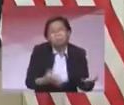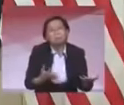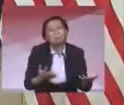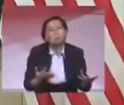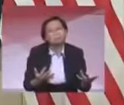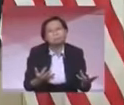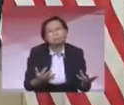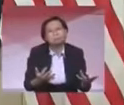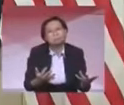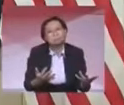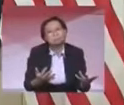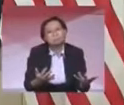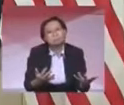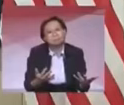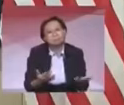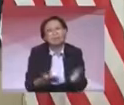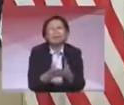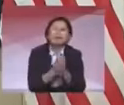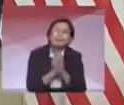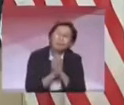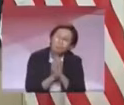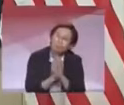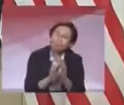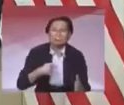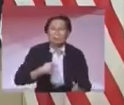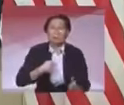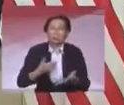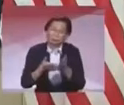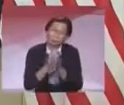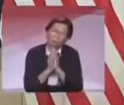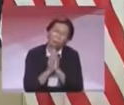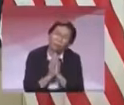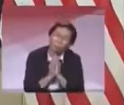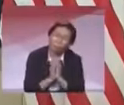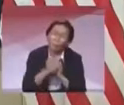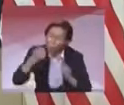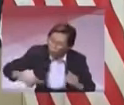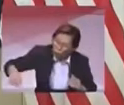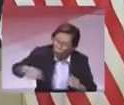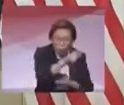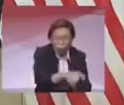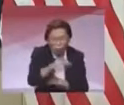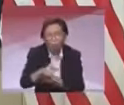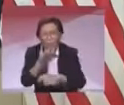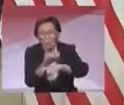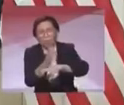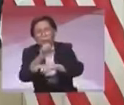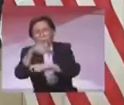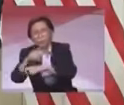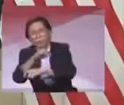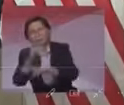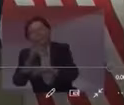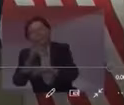sebab sekalipun, rayuan saya pada semua penduduk yang ada di Batu Sapi dan Sarawak,